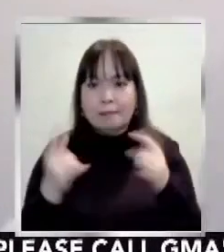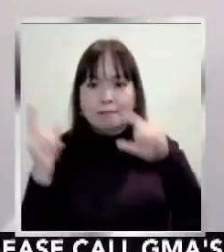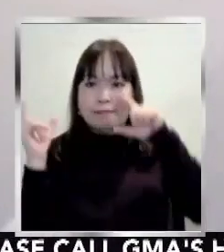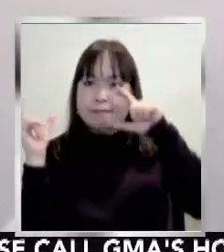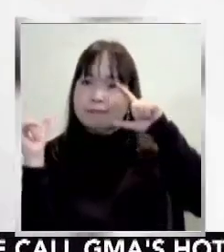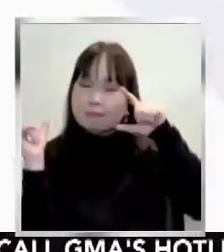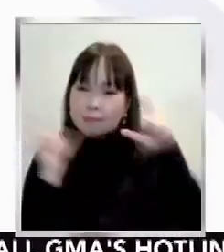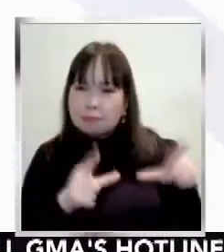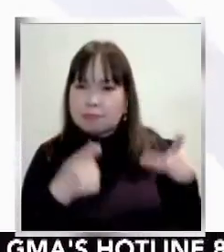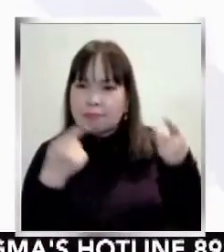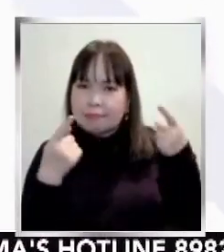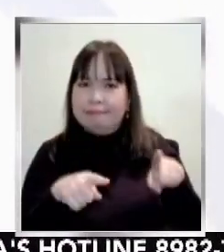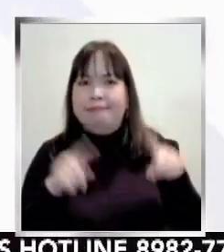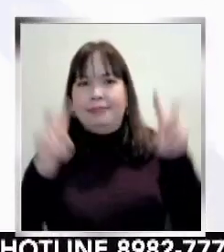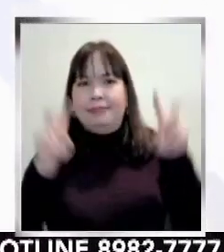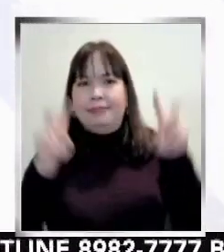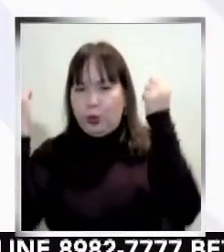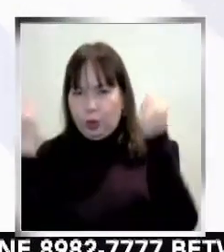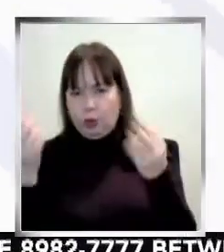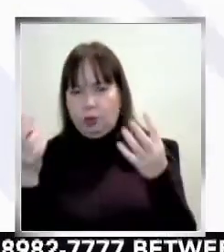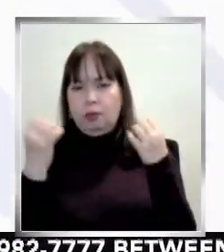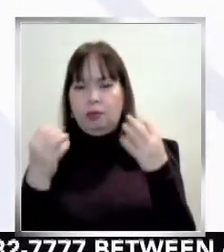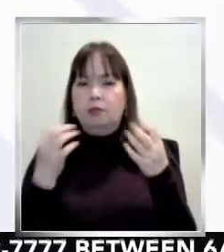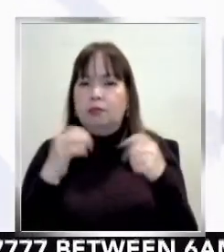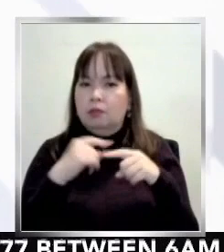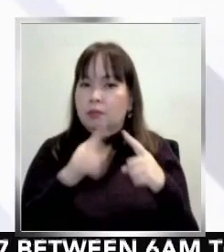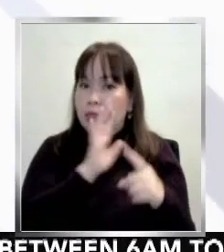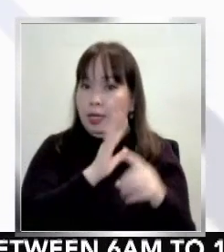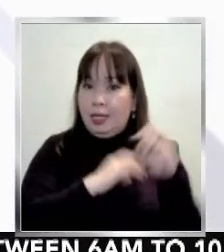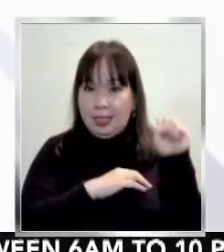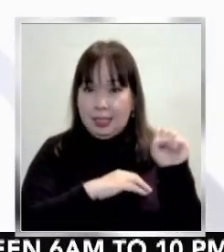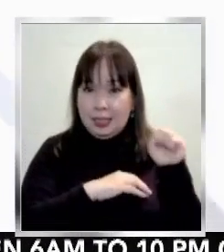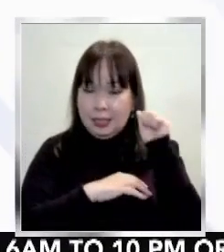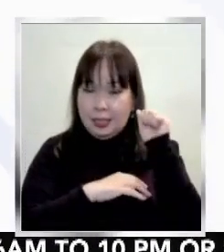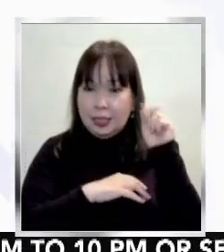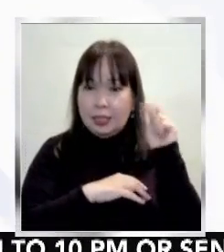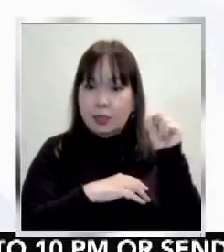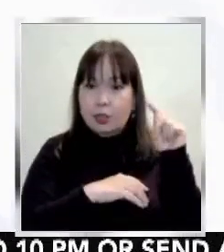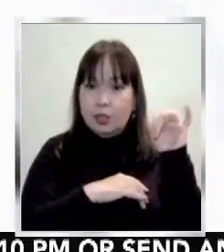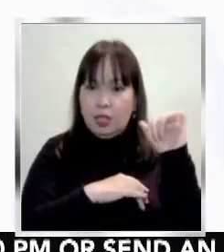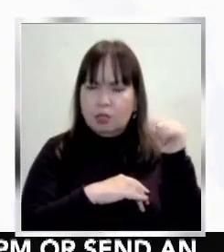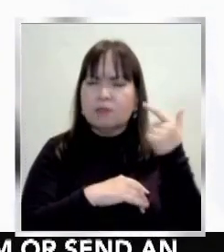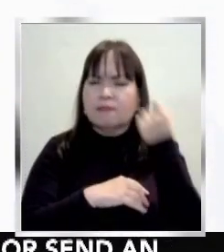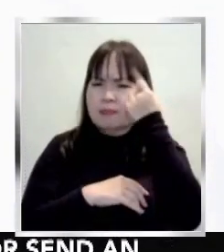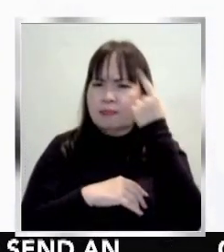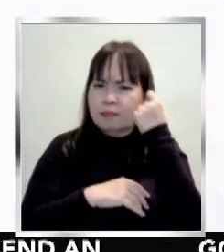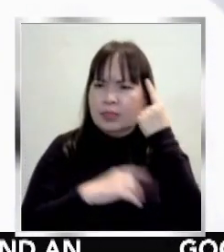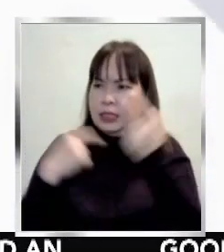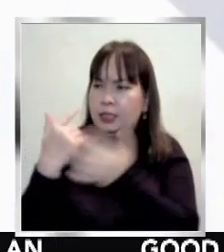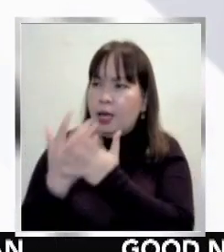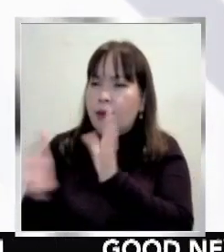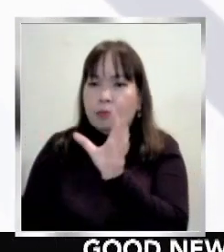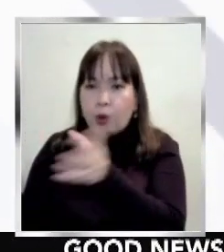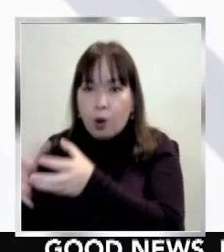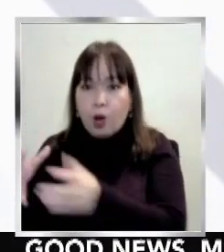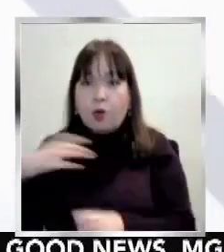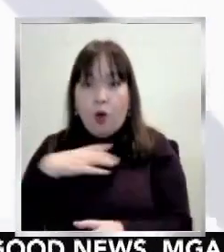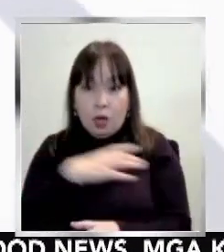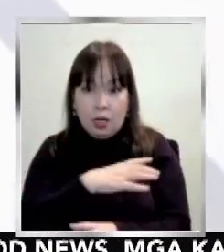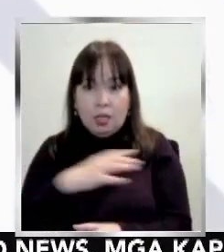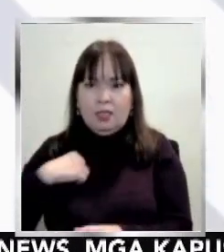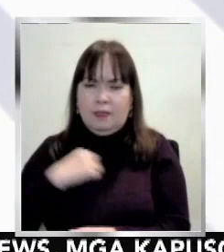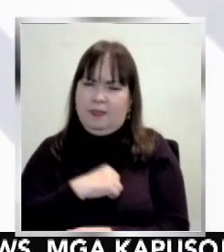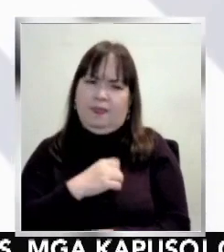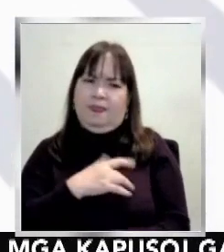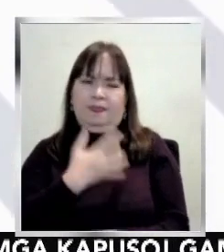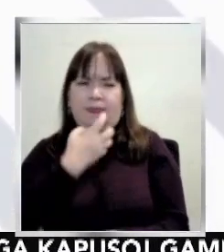kontrobersya. Sa isang payag, sinabi ni Santiago na naiintindihan niya ang sentimiento na ilang grupo at mambabatas na buwagin na